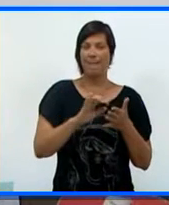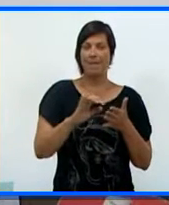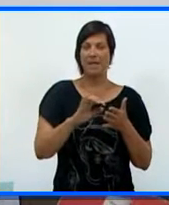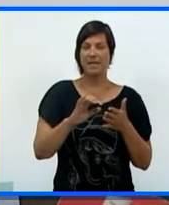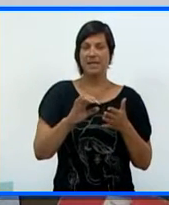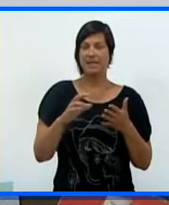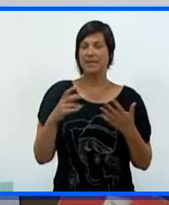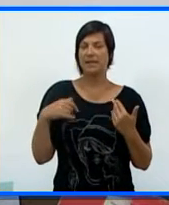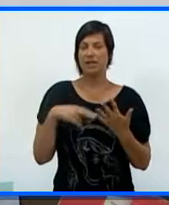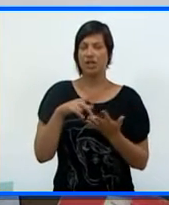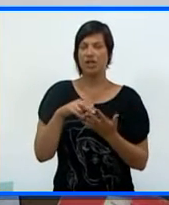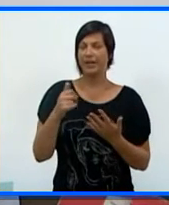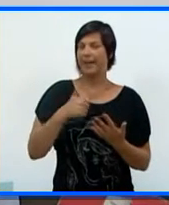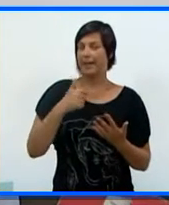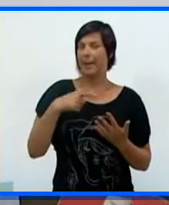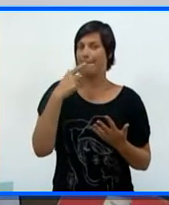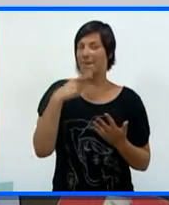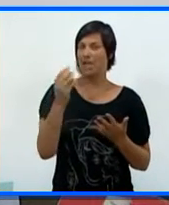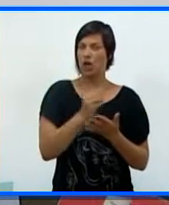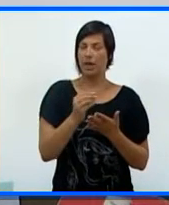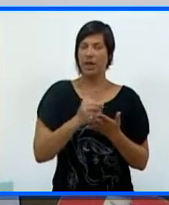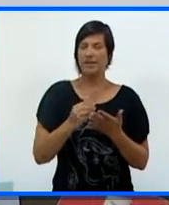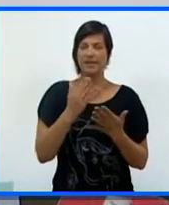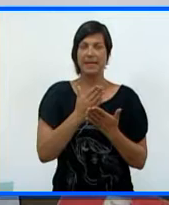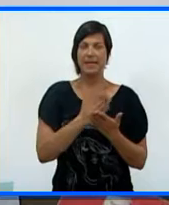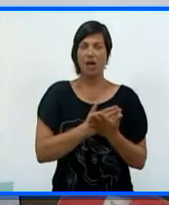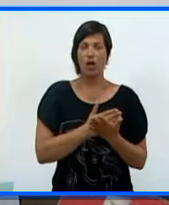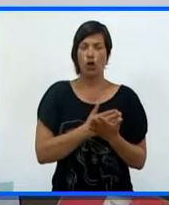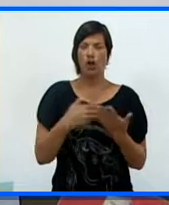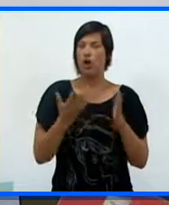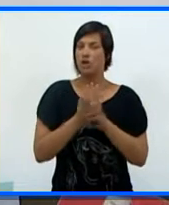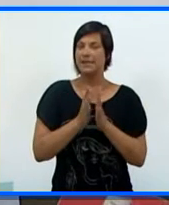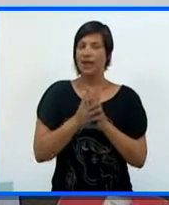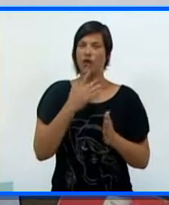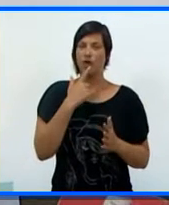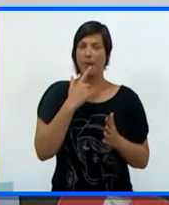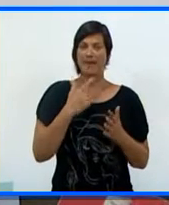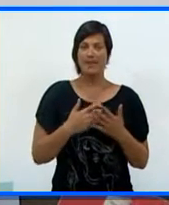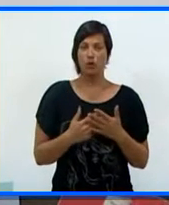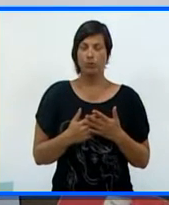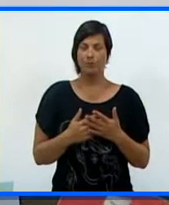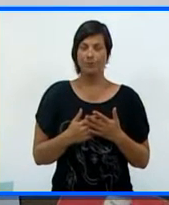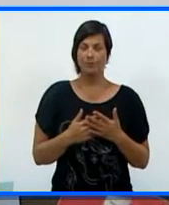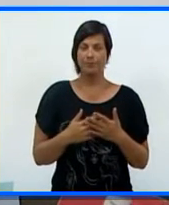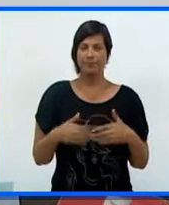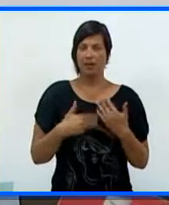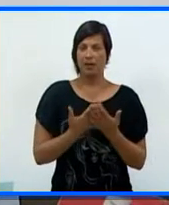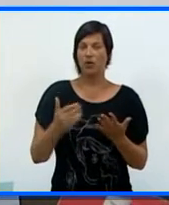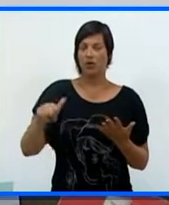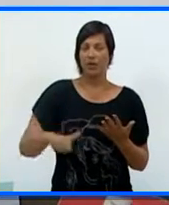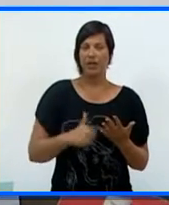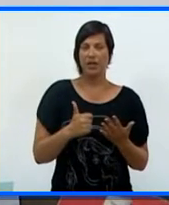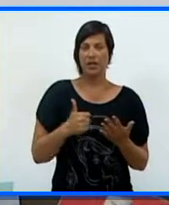2 mjeseca išao jedan prijedlog nacrta zakona o znakovnom jeziku koji